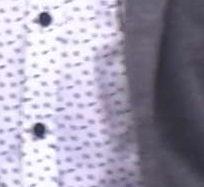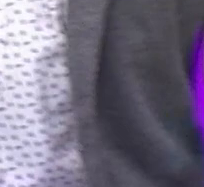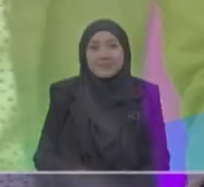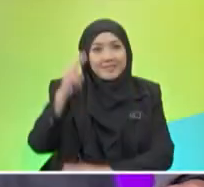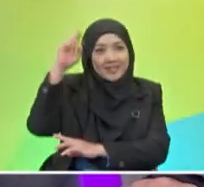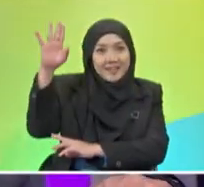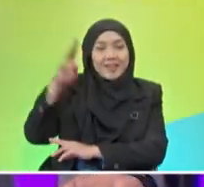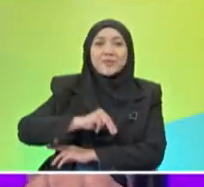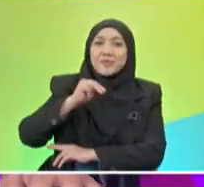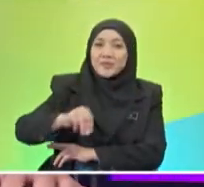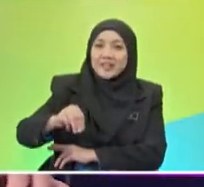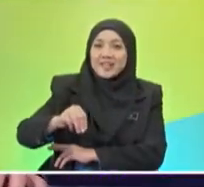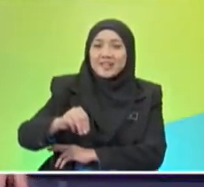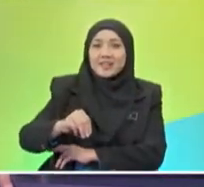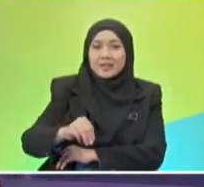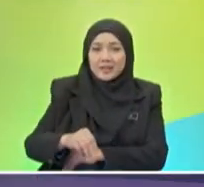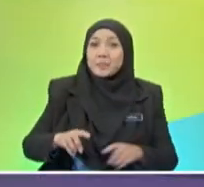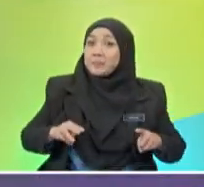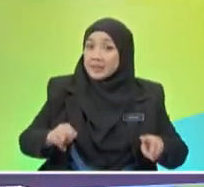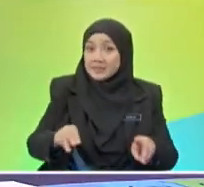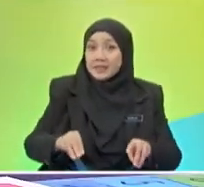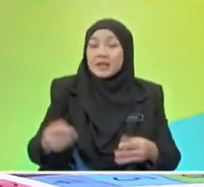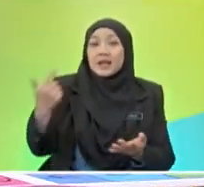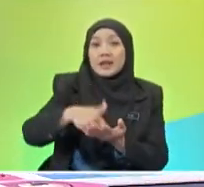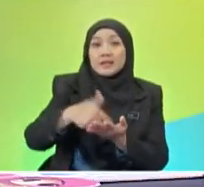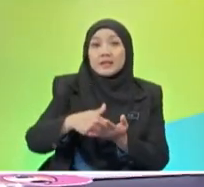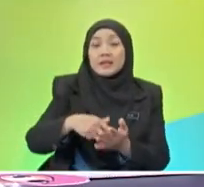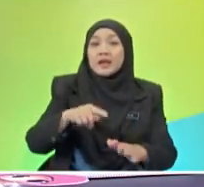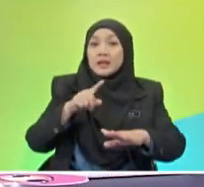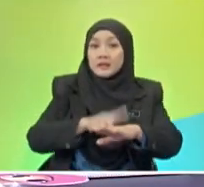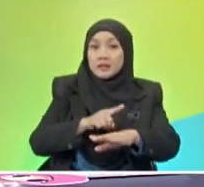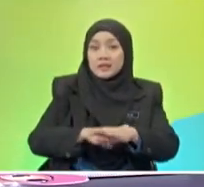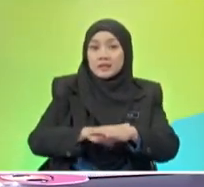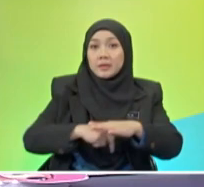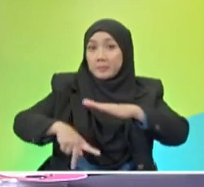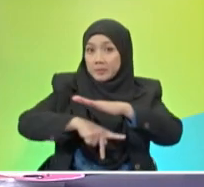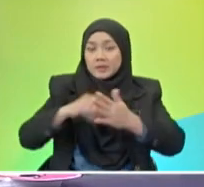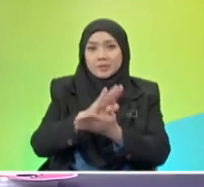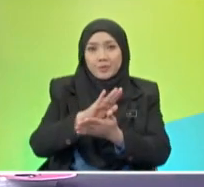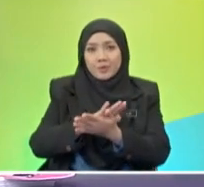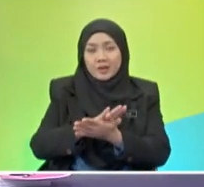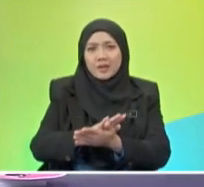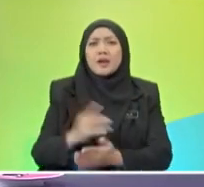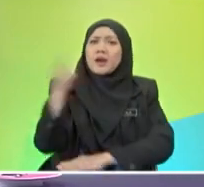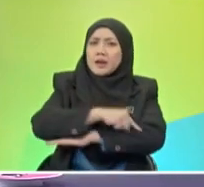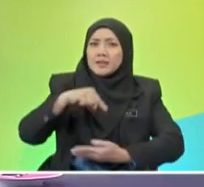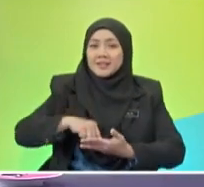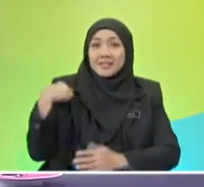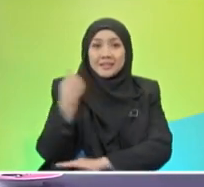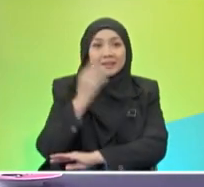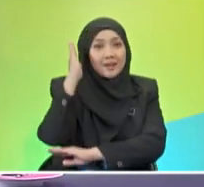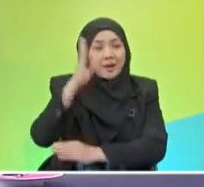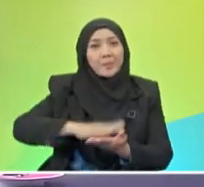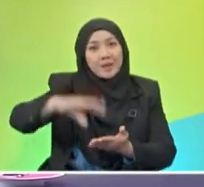Hai murid-murid, masih lagi di segmen prasekolah bersama saya Abang Chris dan hari ini kita akan belajar